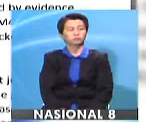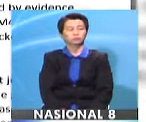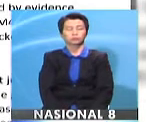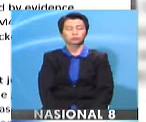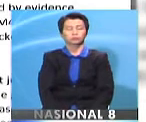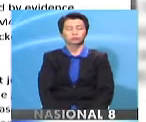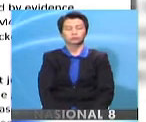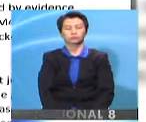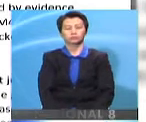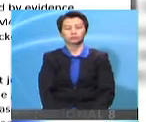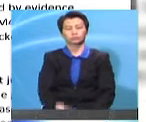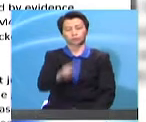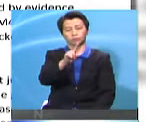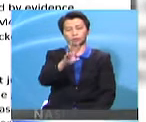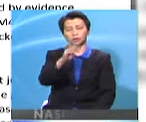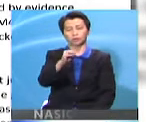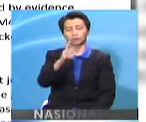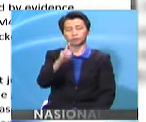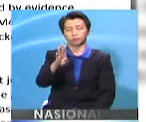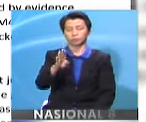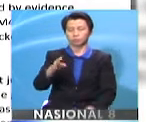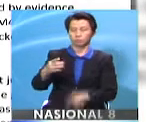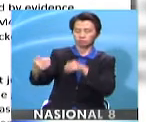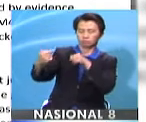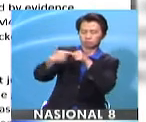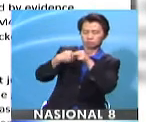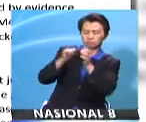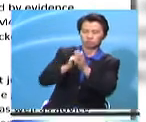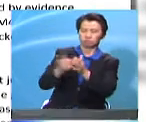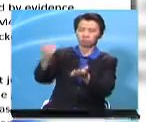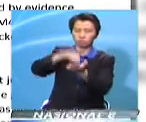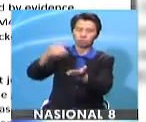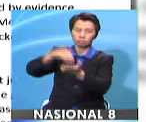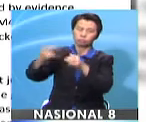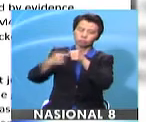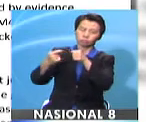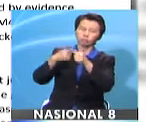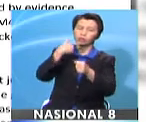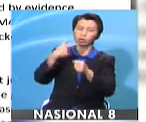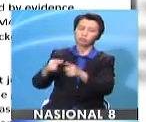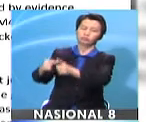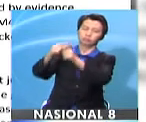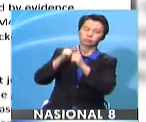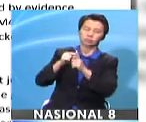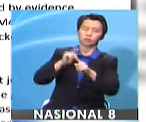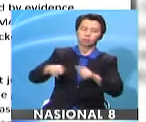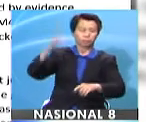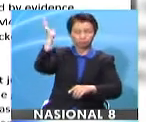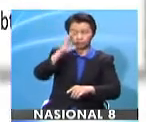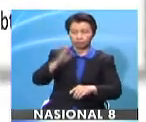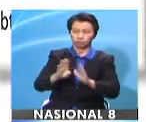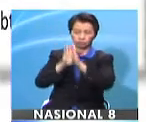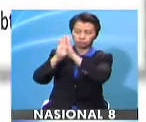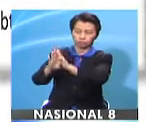panjang 1mdb berkata dakwaan ini merupakan pengulangan tuduhan-tuduhan lama yang dilemparkan namun ia tidak pernah